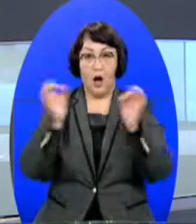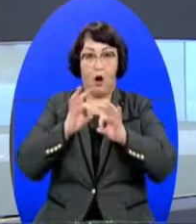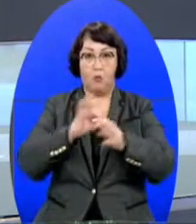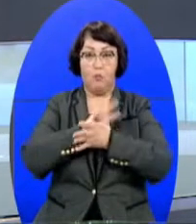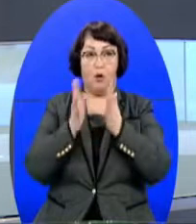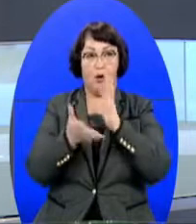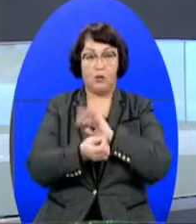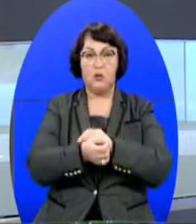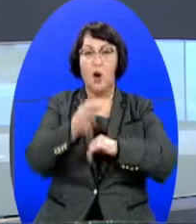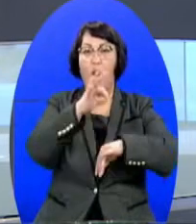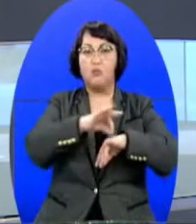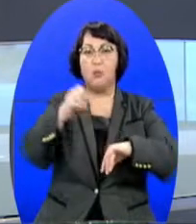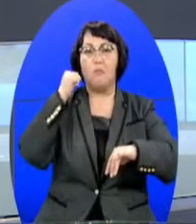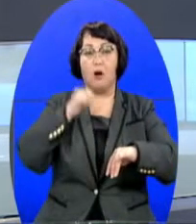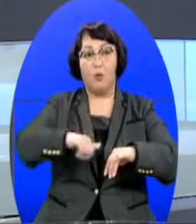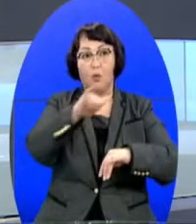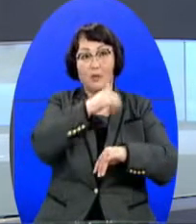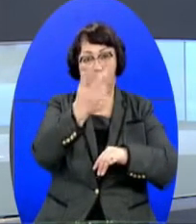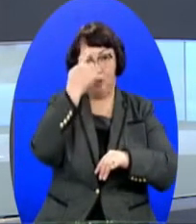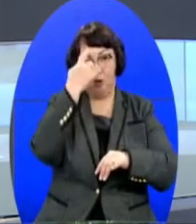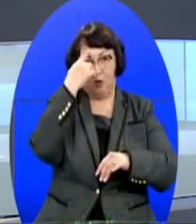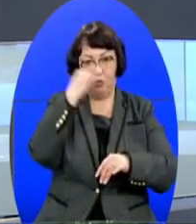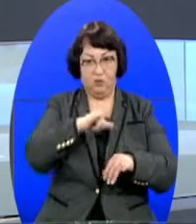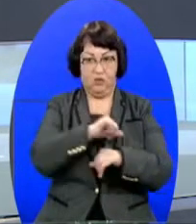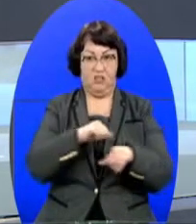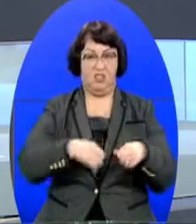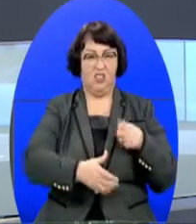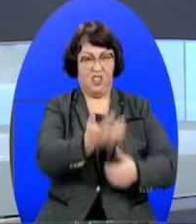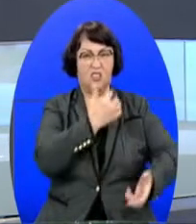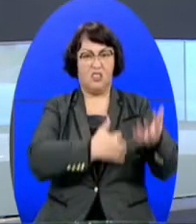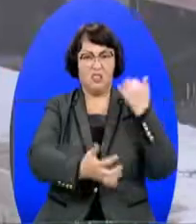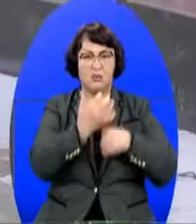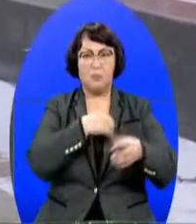иргэд галт тэргээр зорчин ирсээр байна.